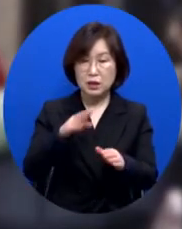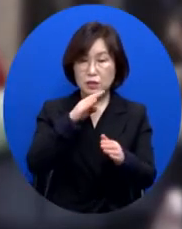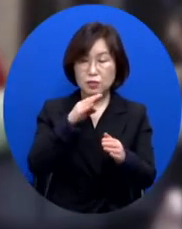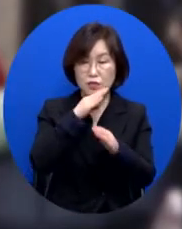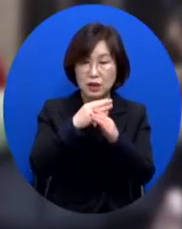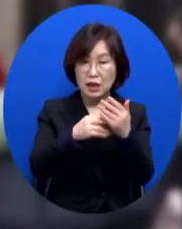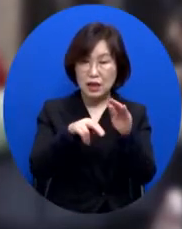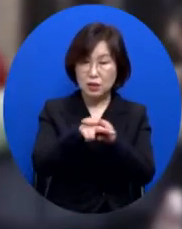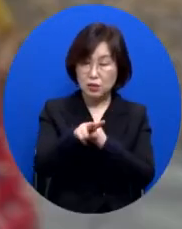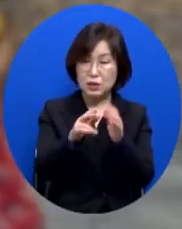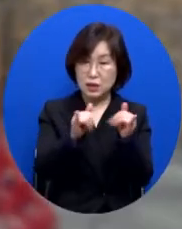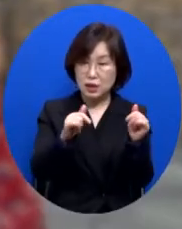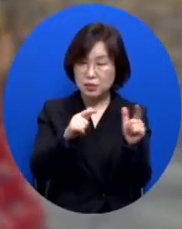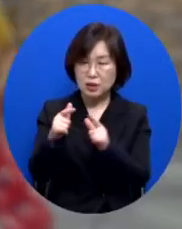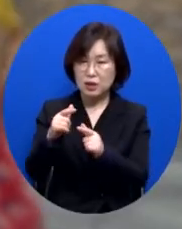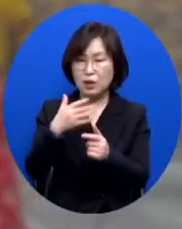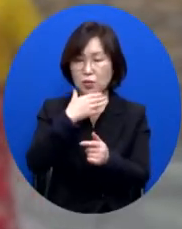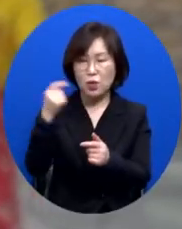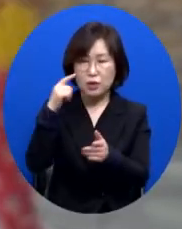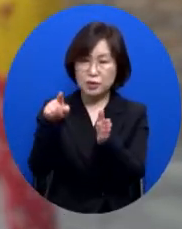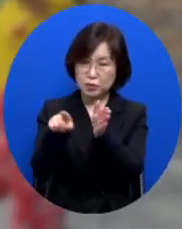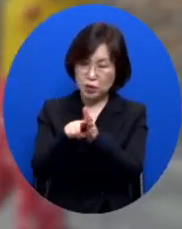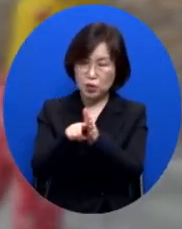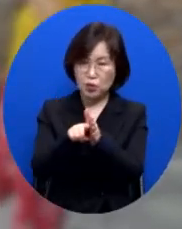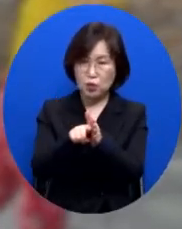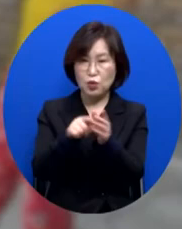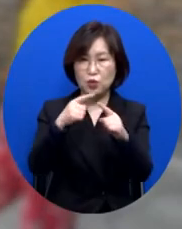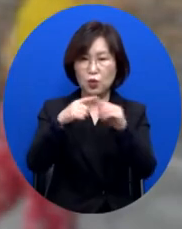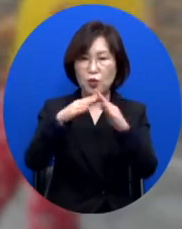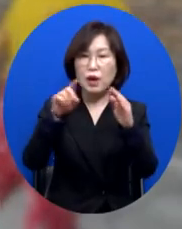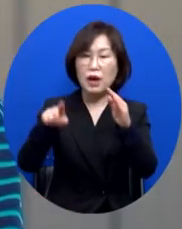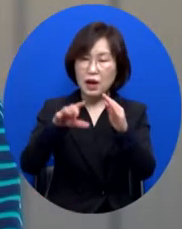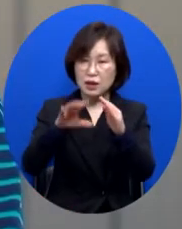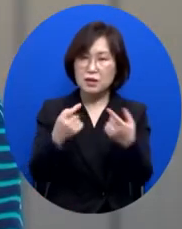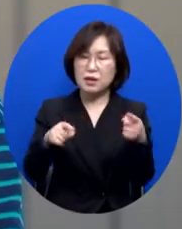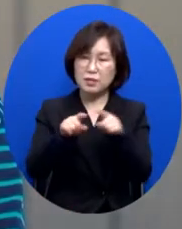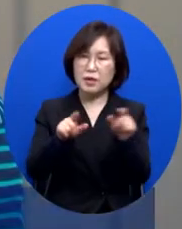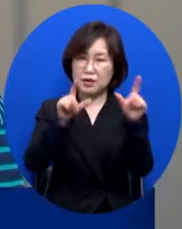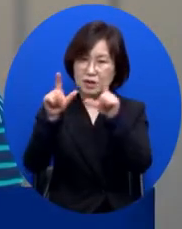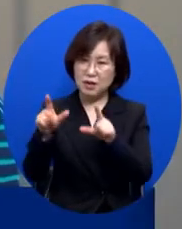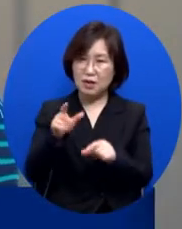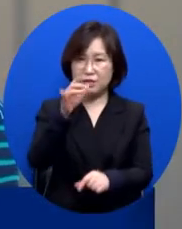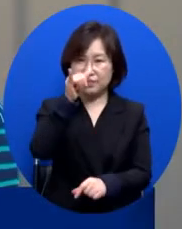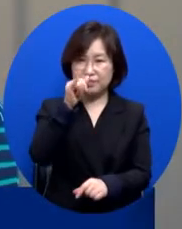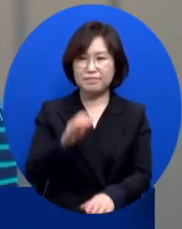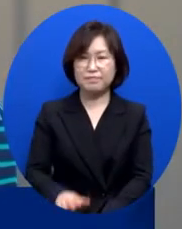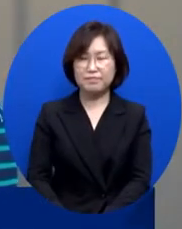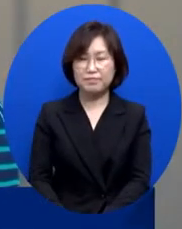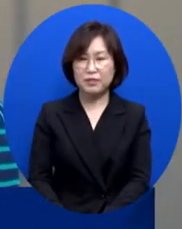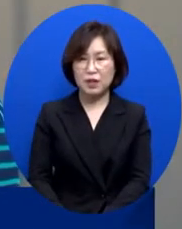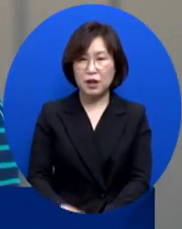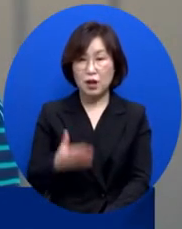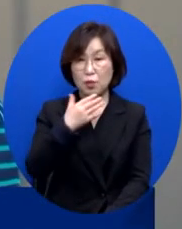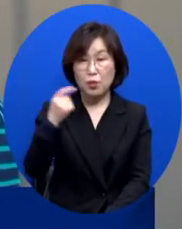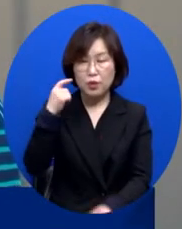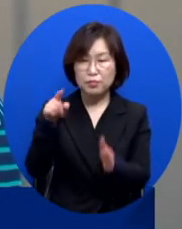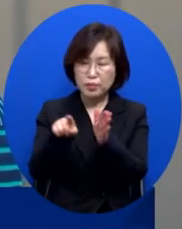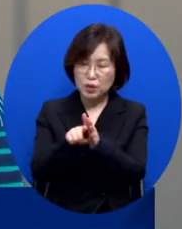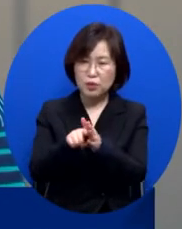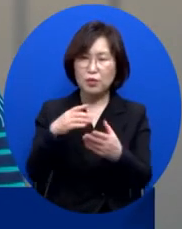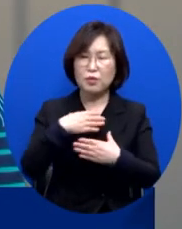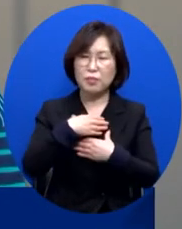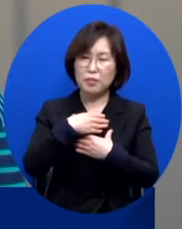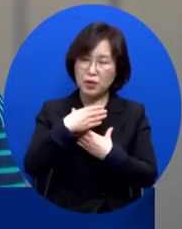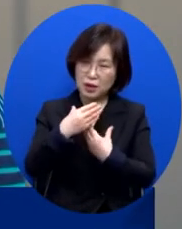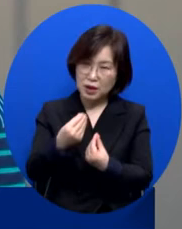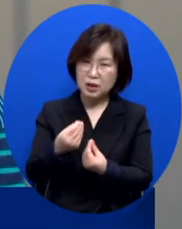탈북민들이 복음을 받아들이고 교회에서 공동체 생활을 하고 있습니다. 제 마음이 너무 편해요. 네, 마음이 편하고